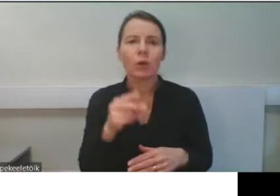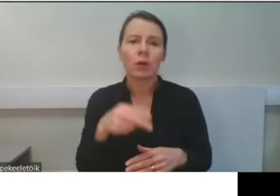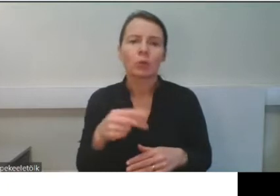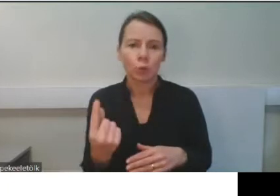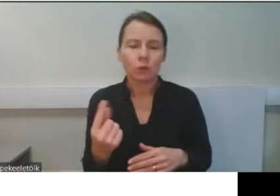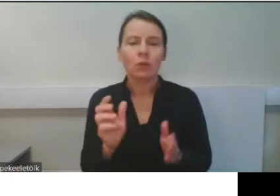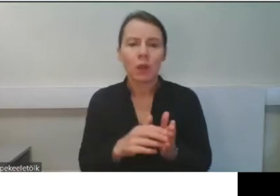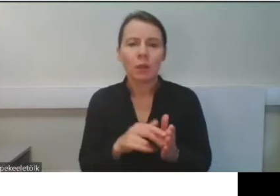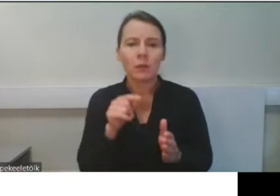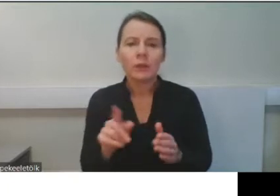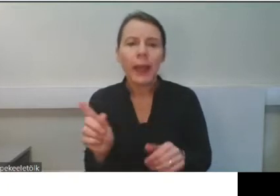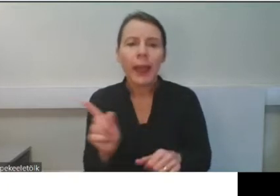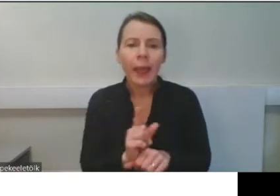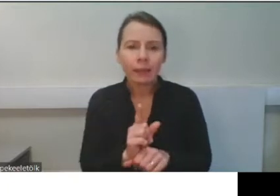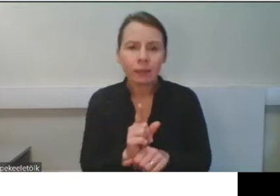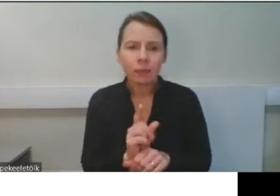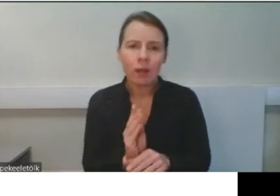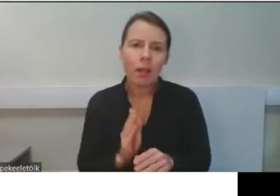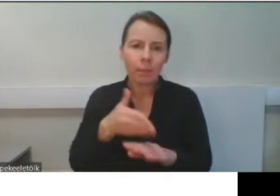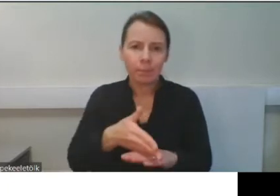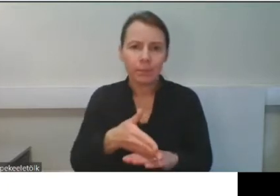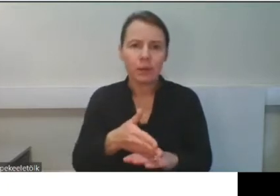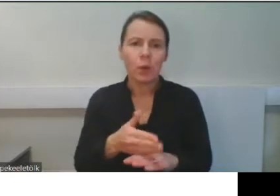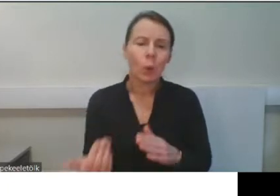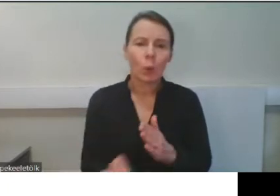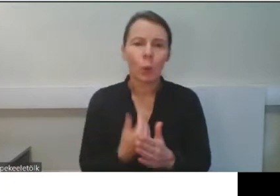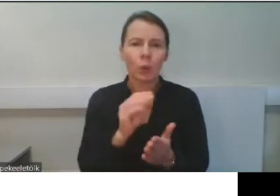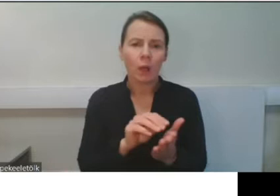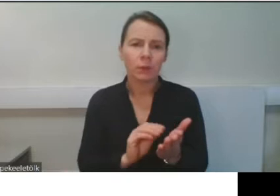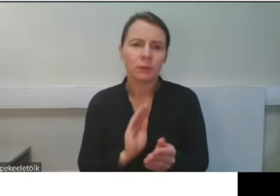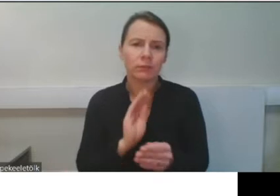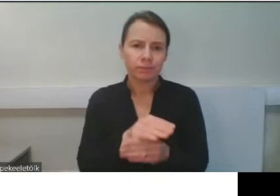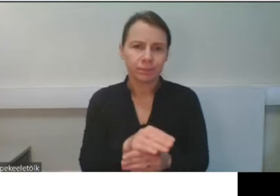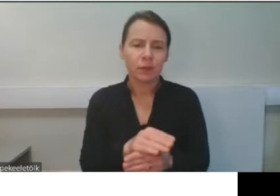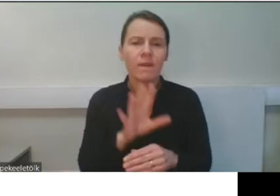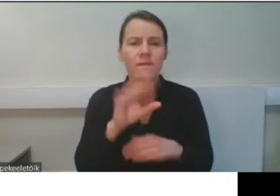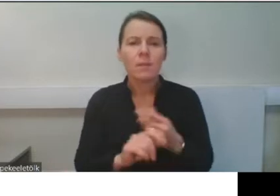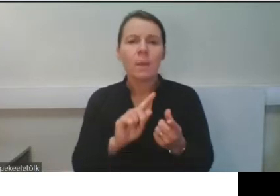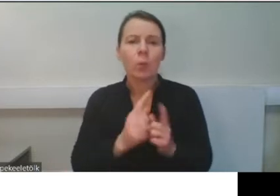tol hetkel näiteks ta elab siis kas suhtelises vaesuses või ei ela .